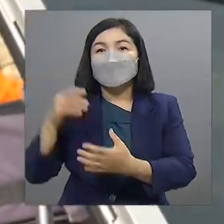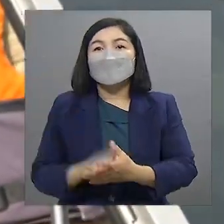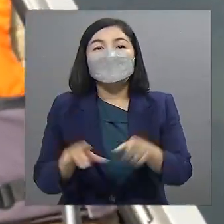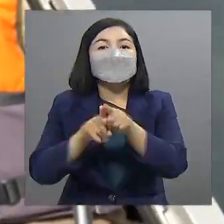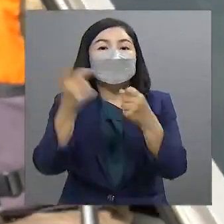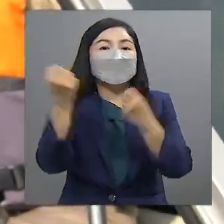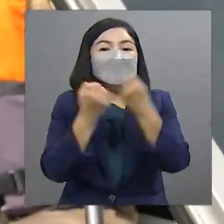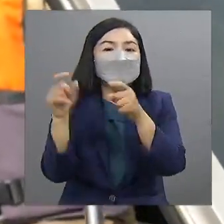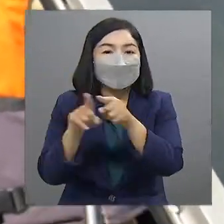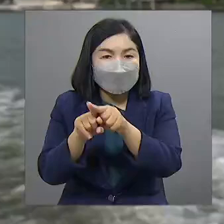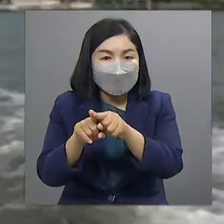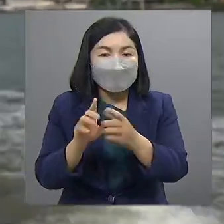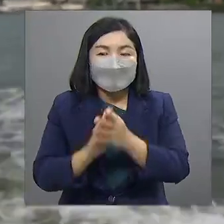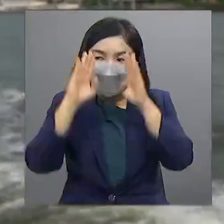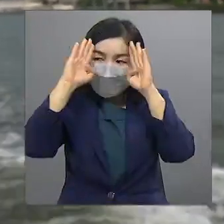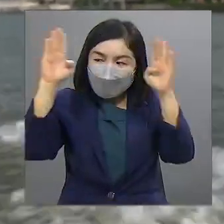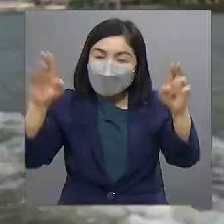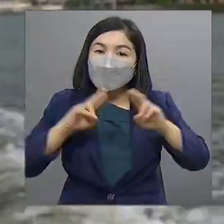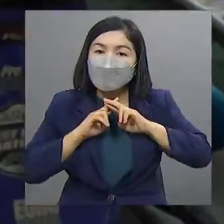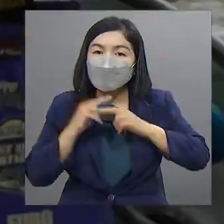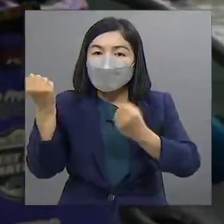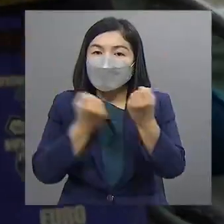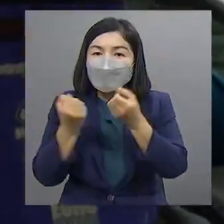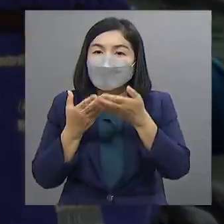อาศัยประสบการณ์ด้วยครับ